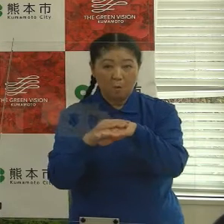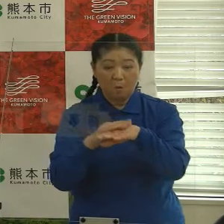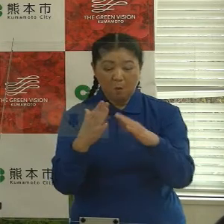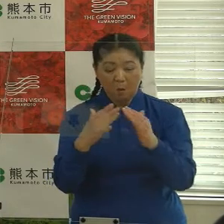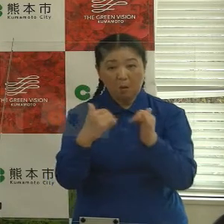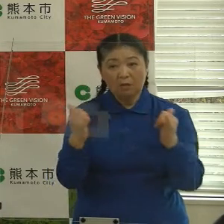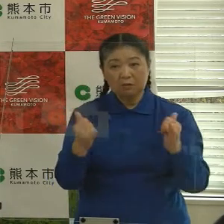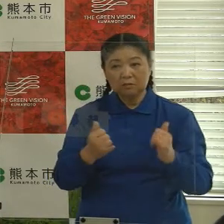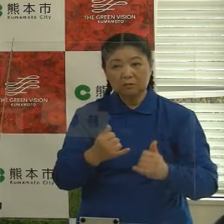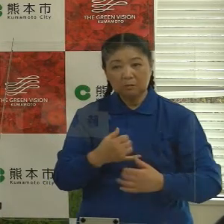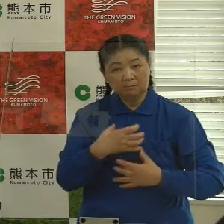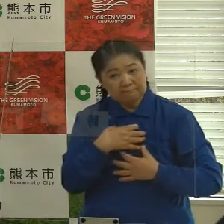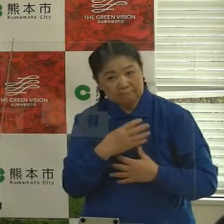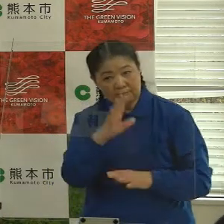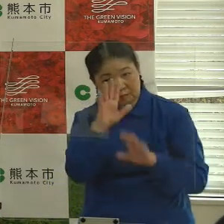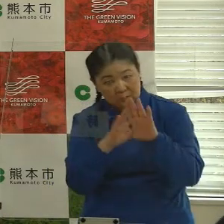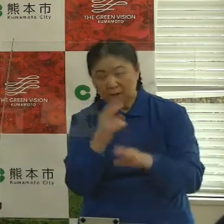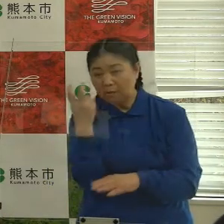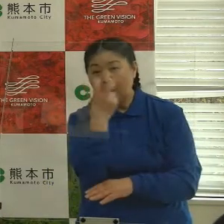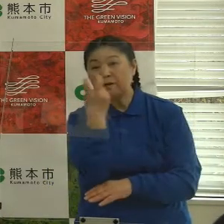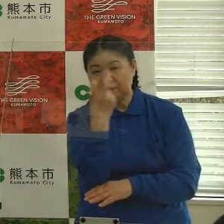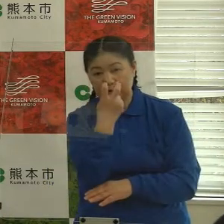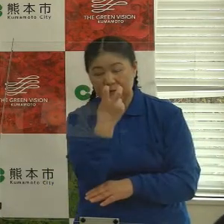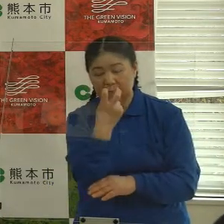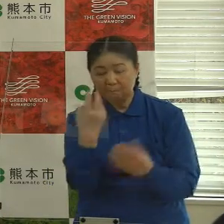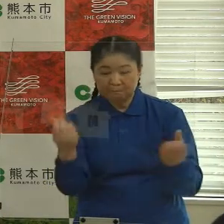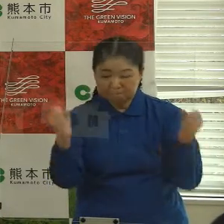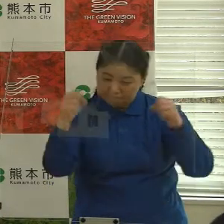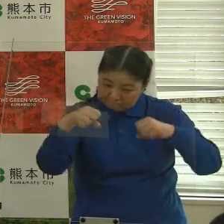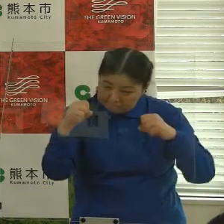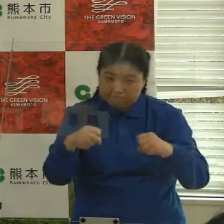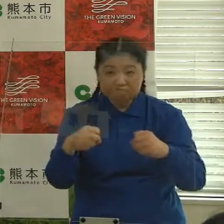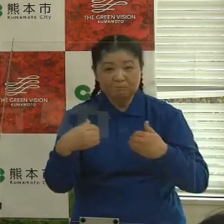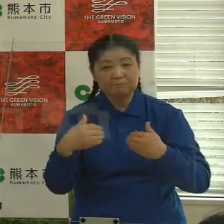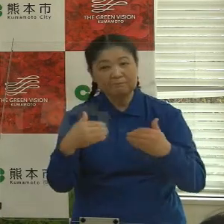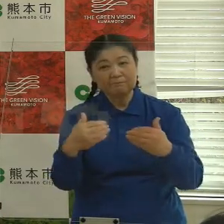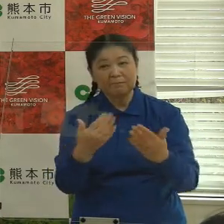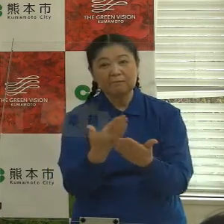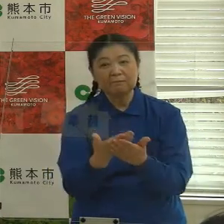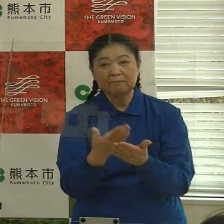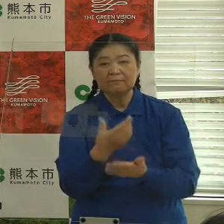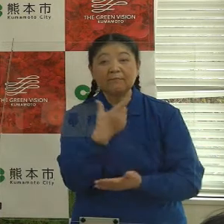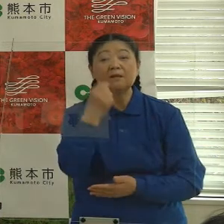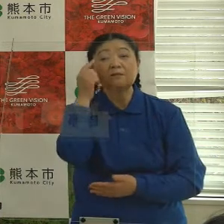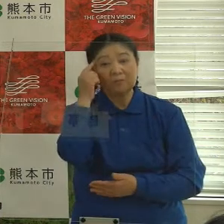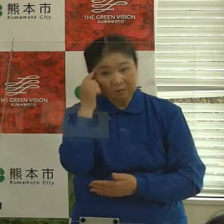ご家族の安否確認方法などについてご確認をいただければというふうに思います。